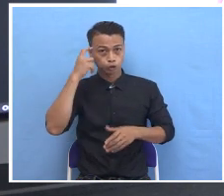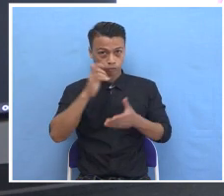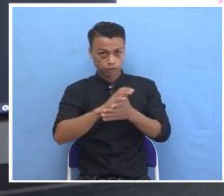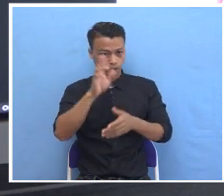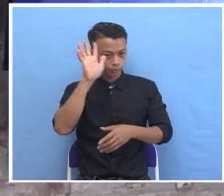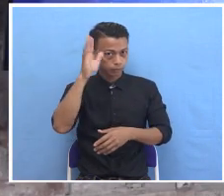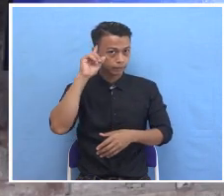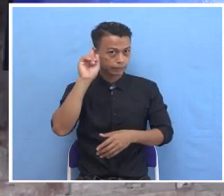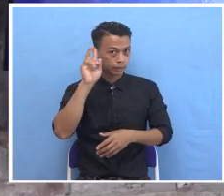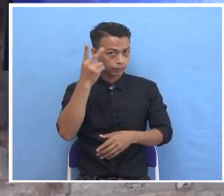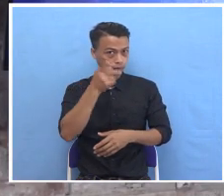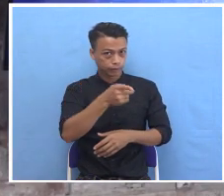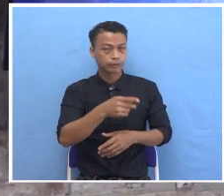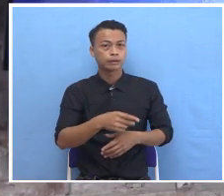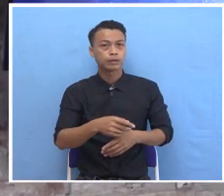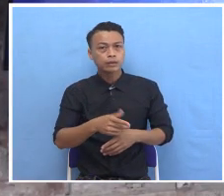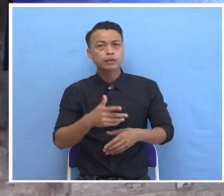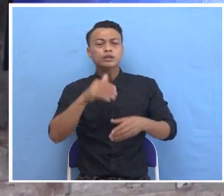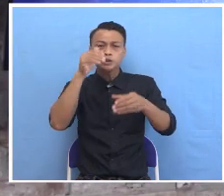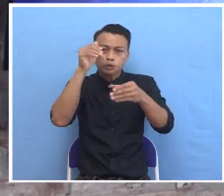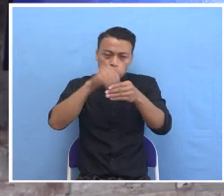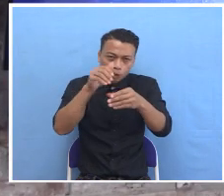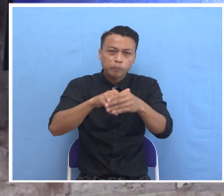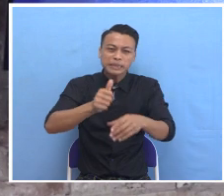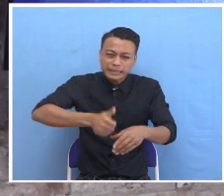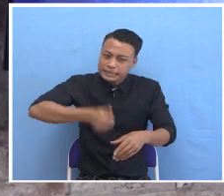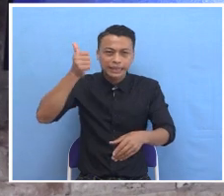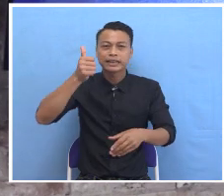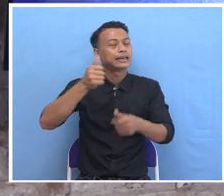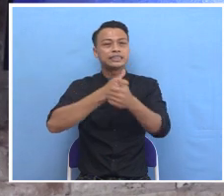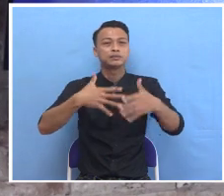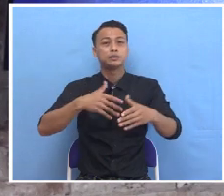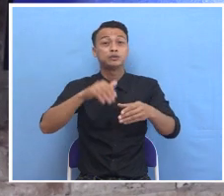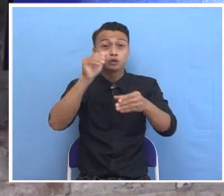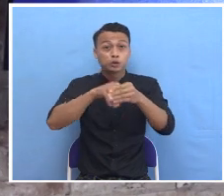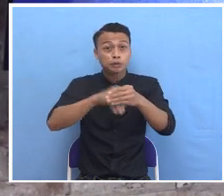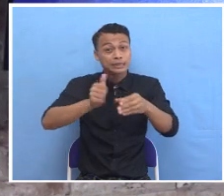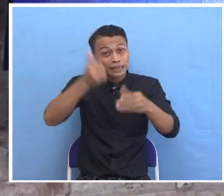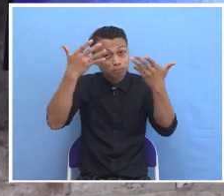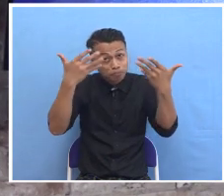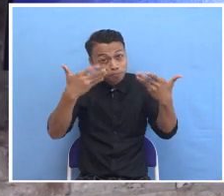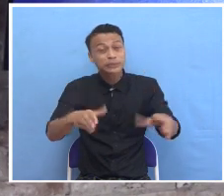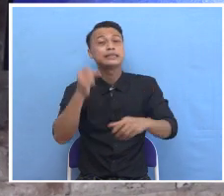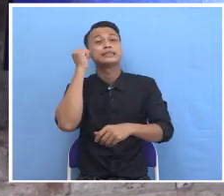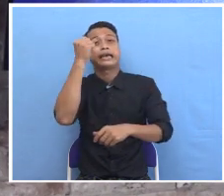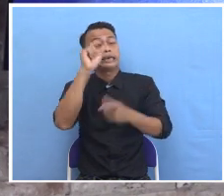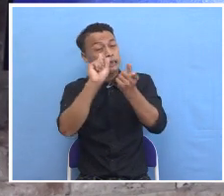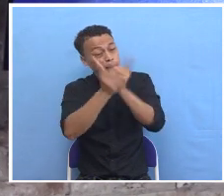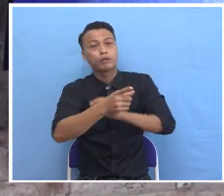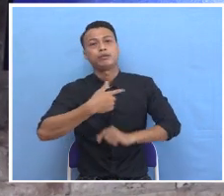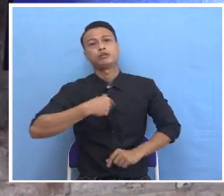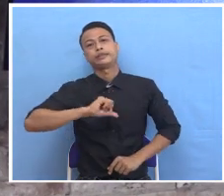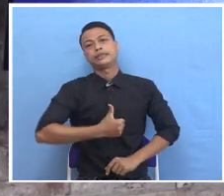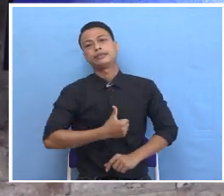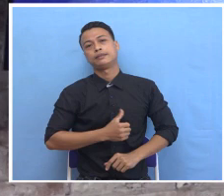တ်မကြပါဘူးဒီရွေးကောက်ပွဲအဖြစ်ထက်နိုင်ငံရဲ့အဖြစ်ကိုကျွန်တော်ကပူပြီးမျှော်လင့်ပ ါဟုတ်ကဲ့ကျေးဇူးအများကြီးတင်ပါတယ်အဲ့တော့ကျွန်တော်နောက်ဆုံးကတော့ကတ်တွန်း